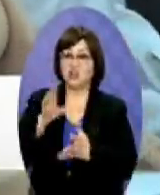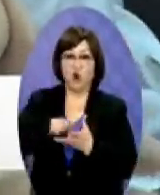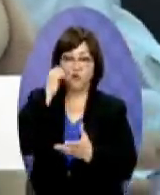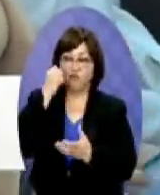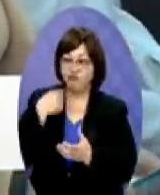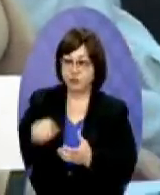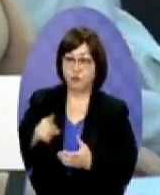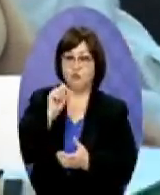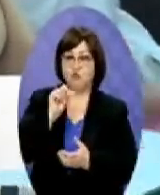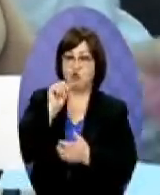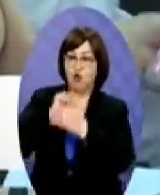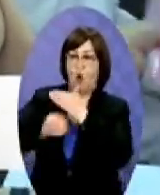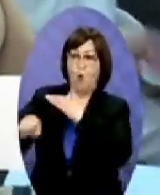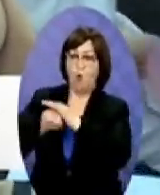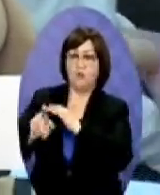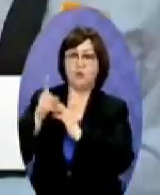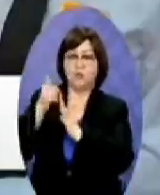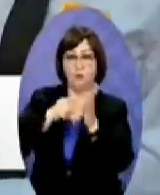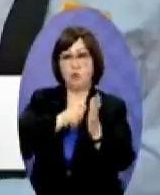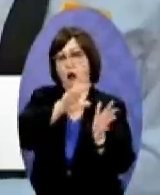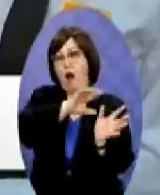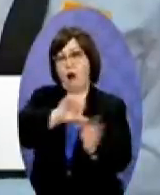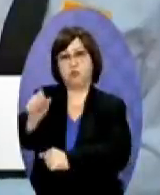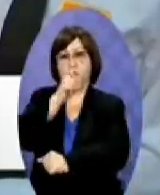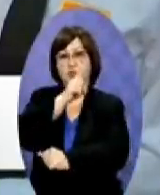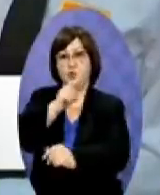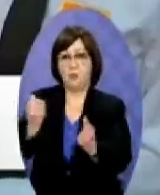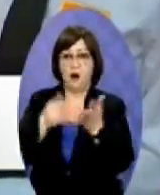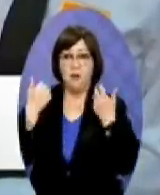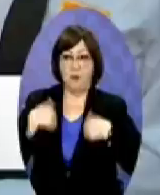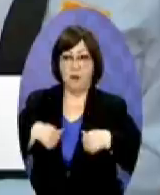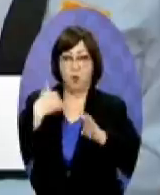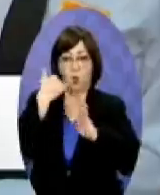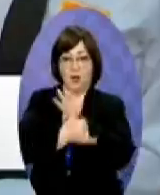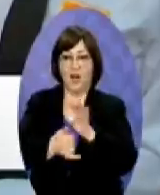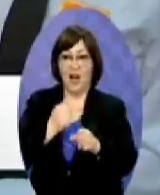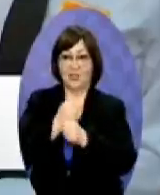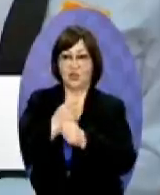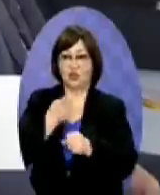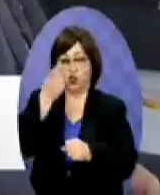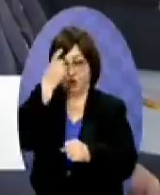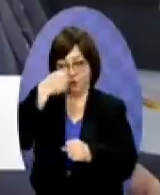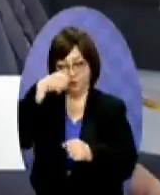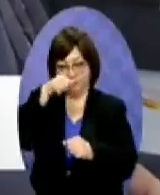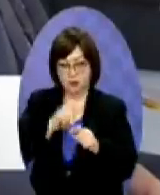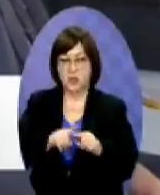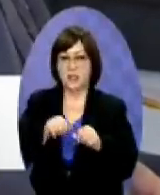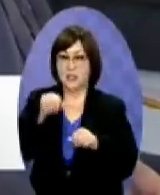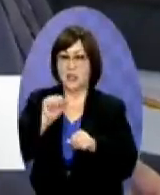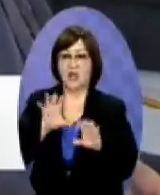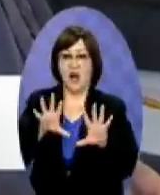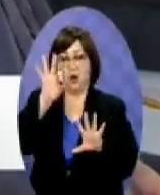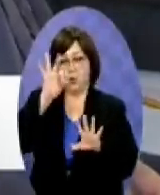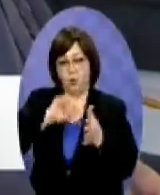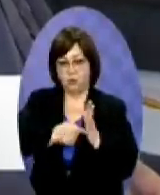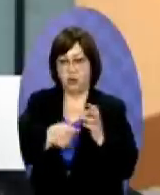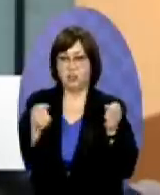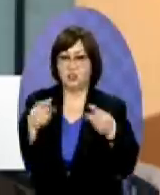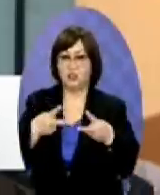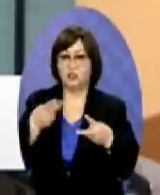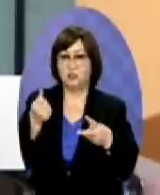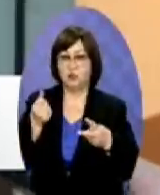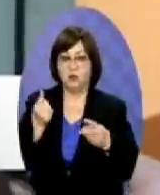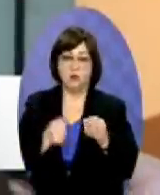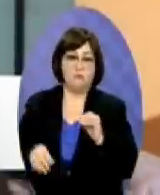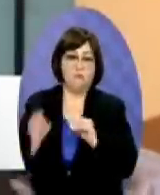авах юм байна. Мөн багш албан хаагчдад удирдлын ажлын мөнгөн урамшуулал болгож цалингийн 10% олгож байхаар болжээ.